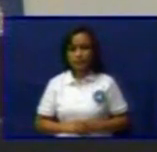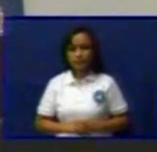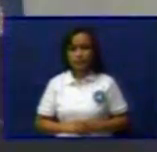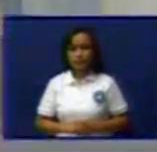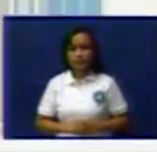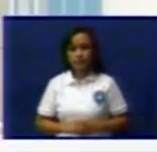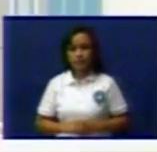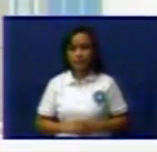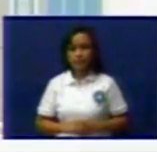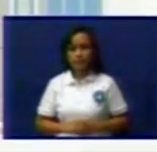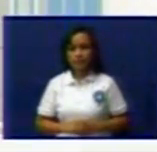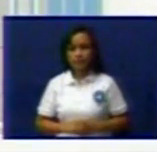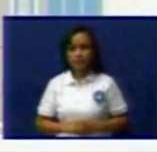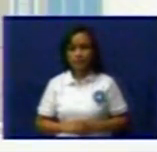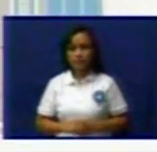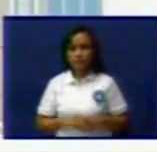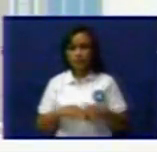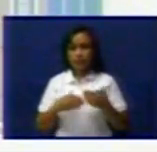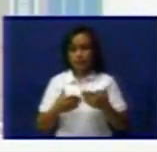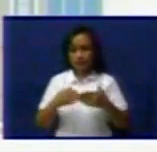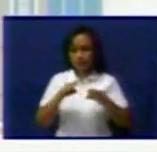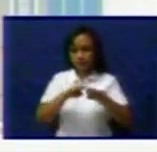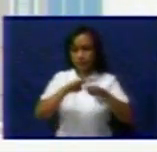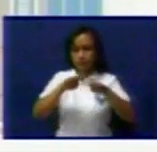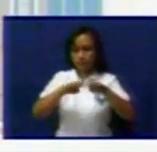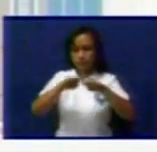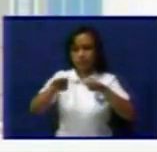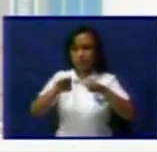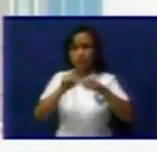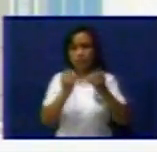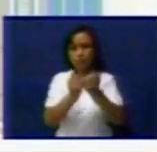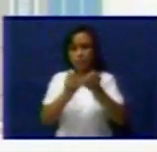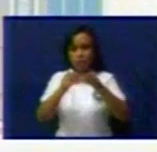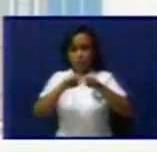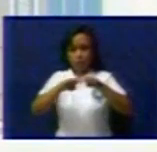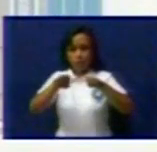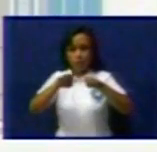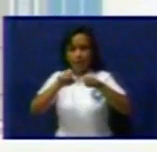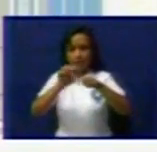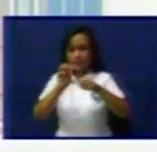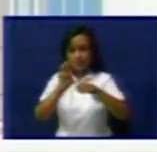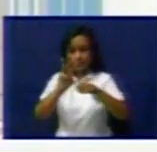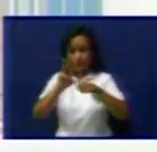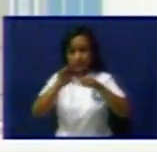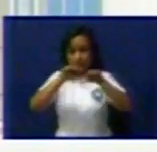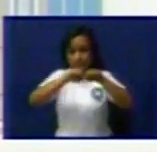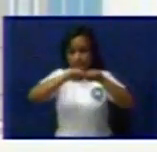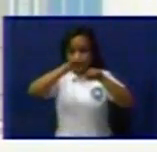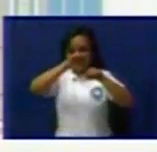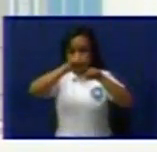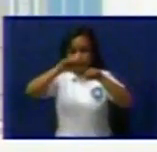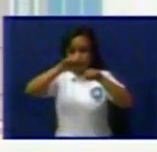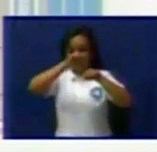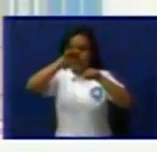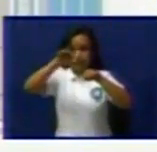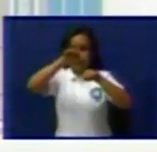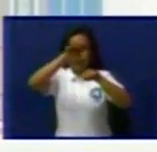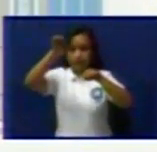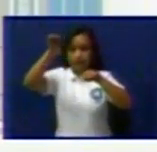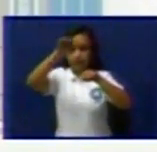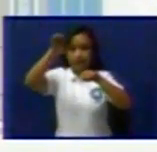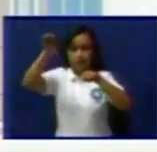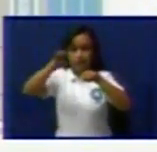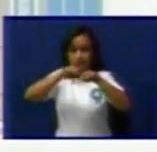同时，为了节约水资源，每一级闸室设有3个节水池。 Las esclusas serán de una vía y tres escaleras continuas